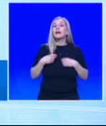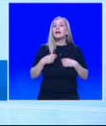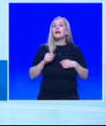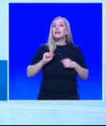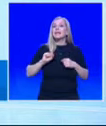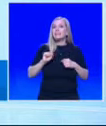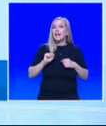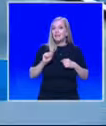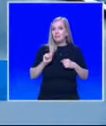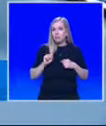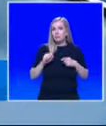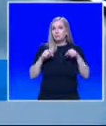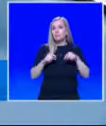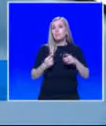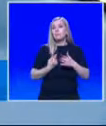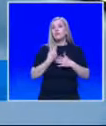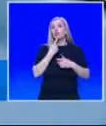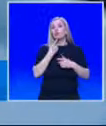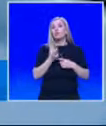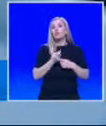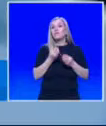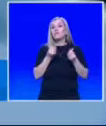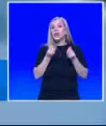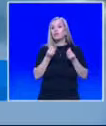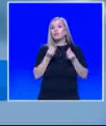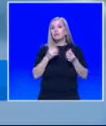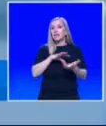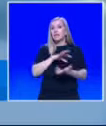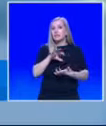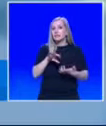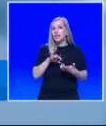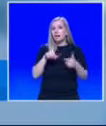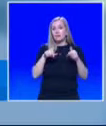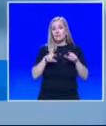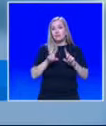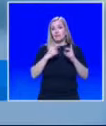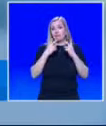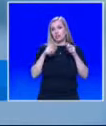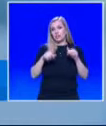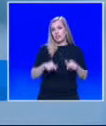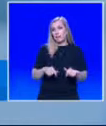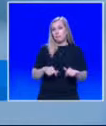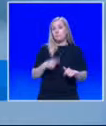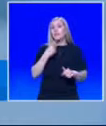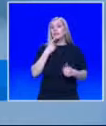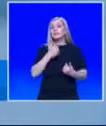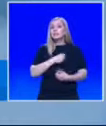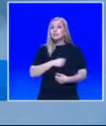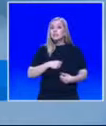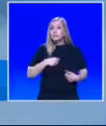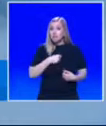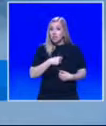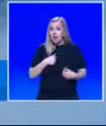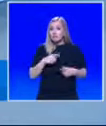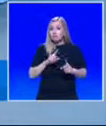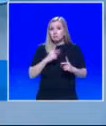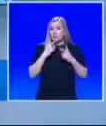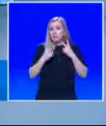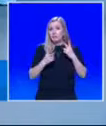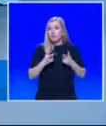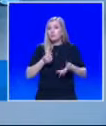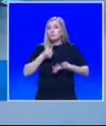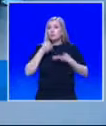за първите години от финансовата и икономическа криза. А сега това не се вижда. Но това, което аз, за съжаление, не виждам в